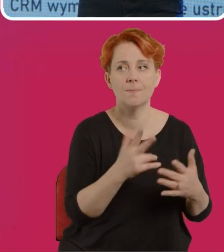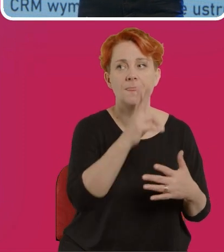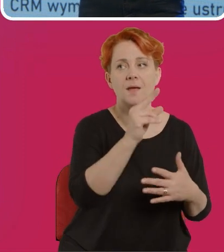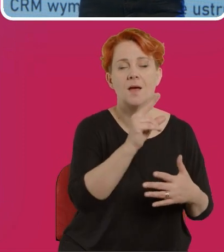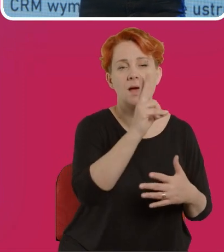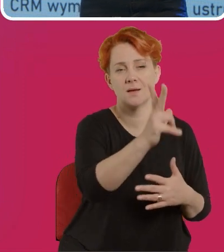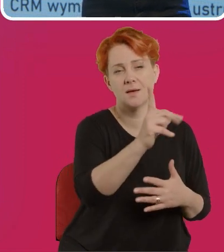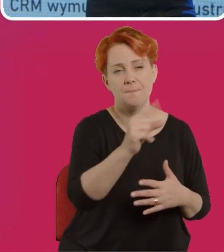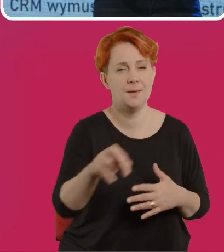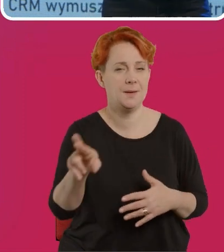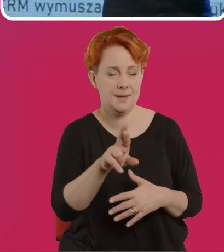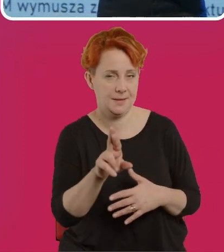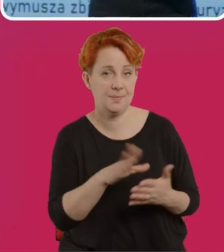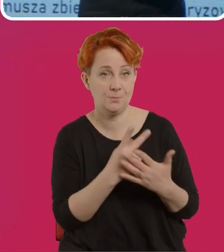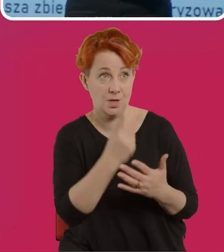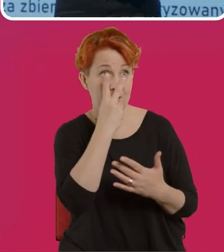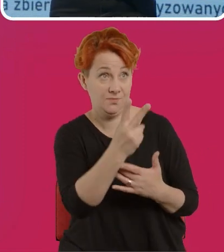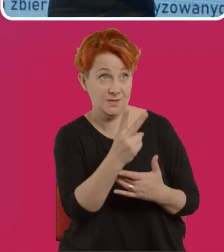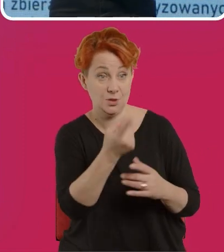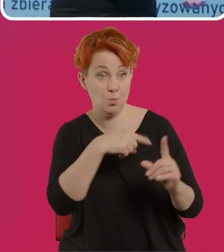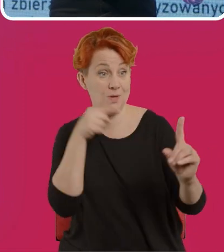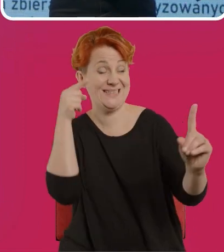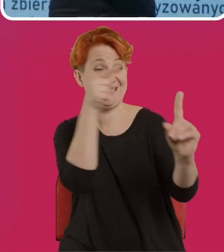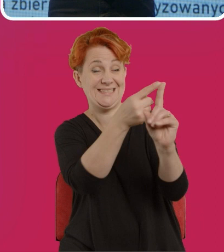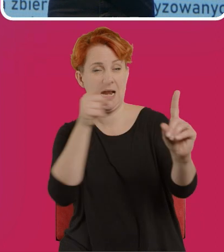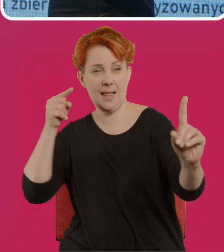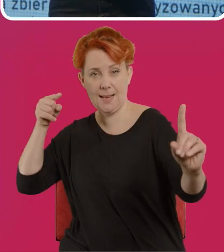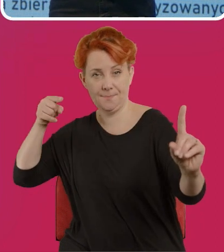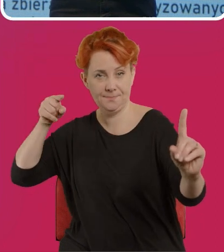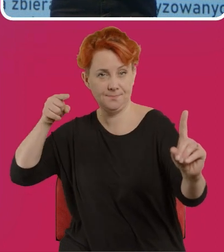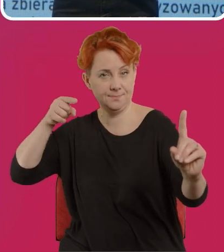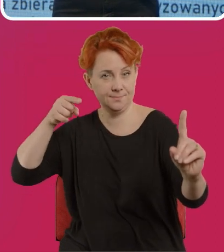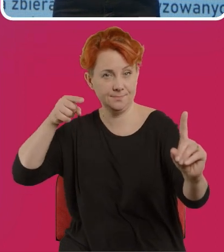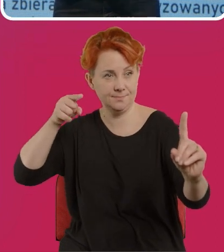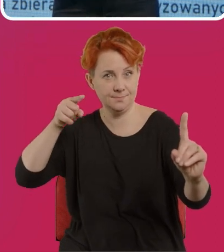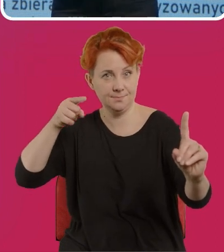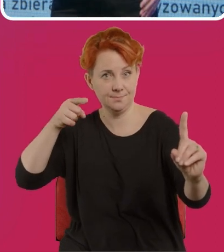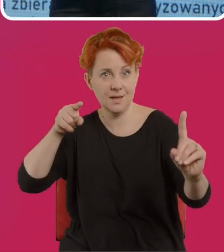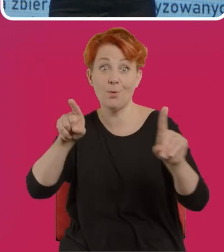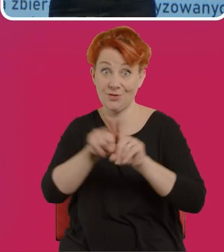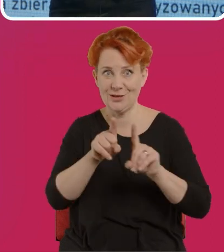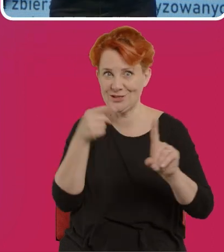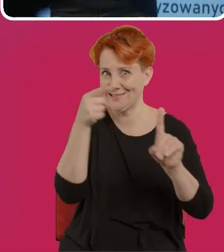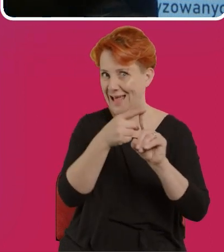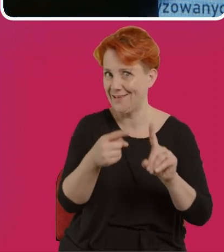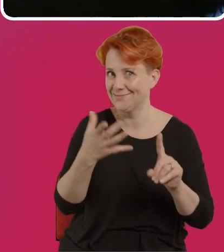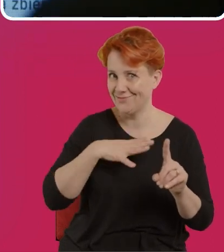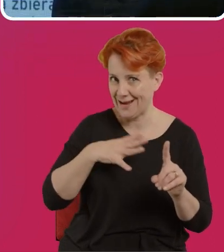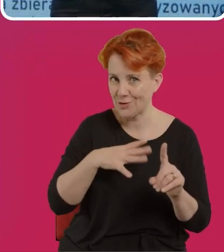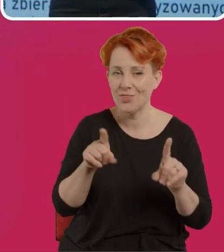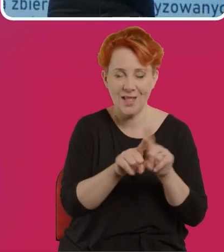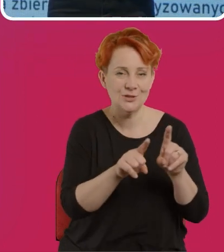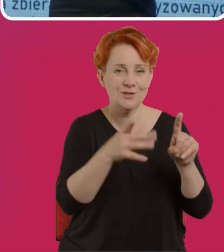mówią, czy my zbliżamy się do naszego celu, który sobie założyliśmy. Trzeba mieć też cel, to też fajnie o tym pamiętać, fajnie, jak on jest wyrażony